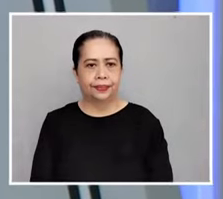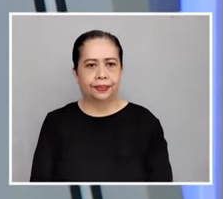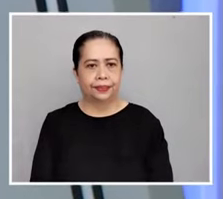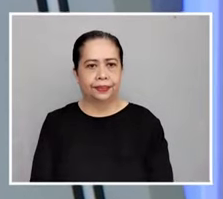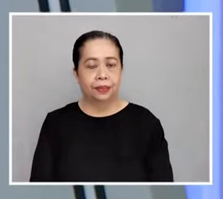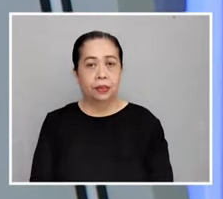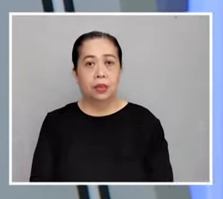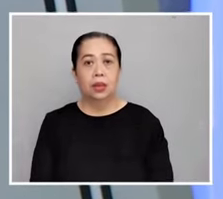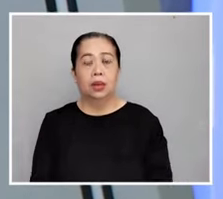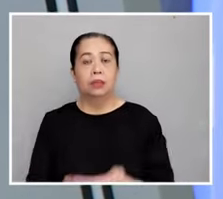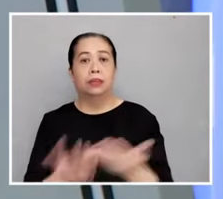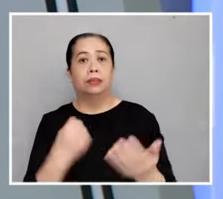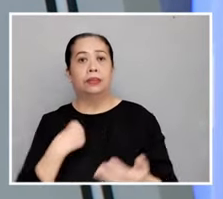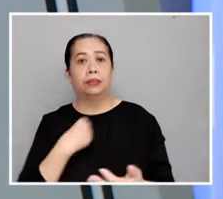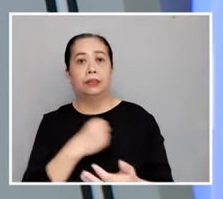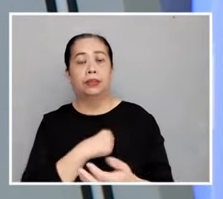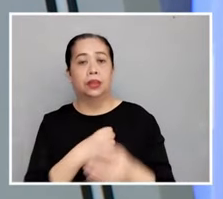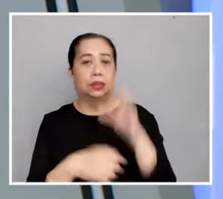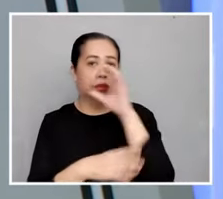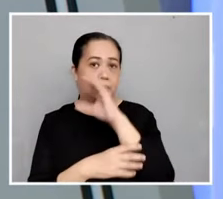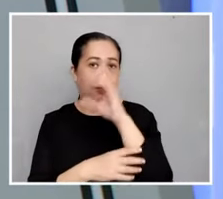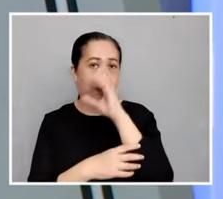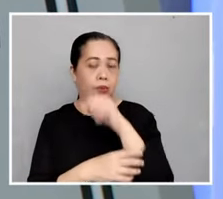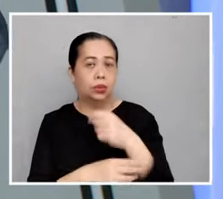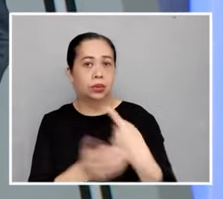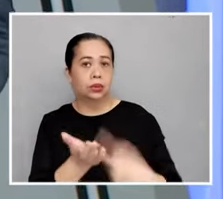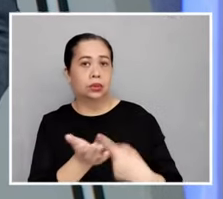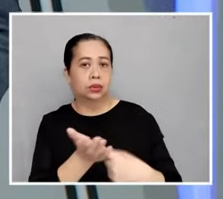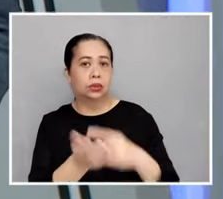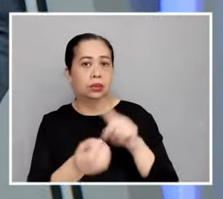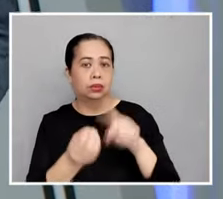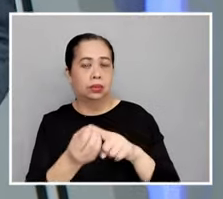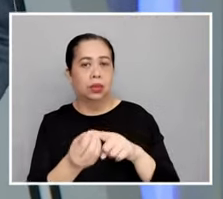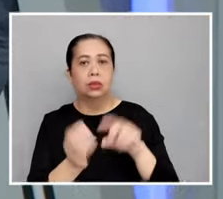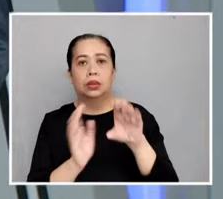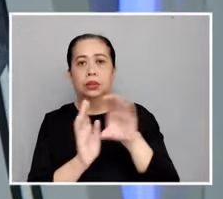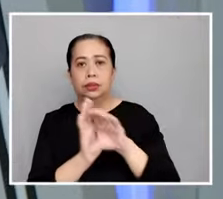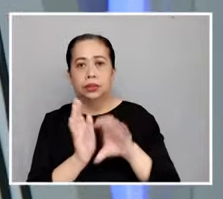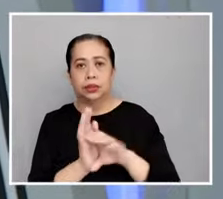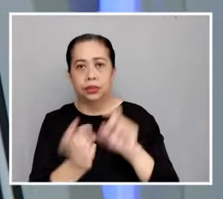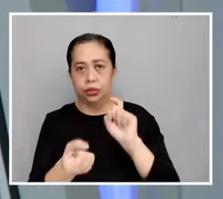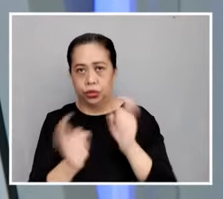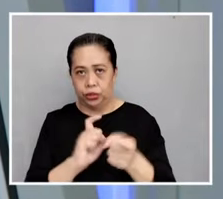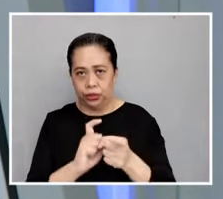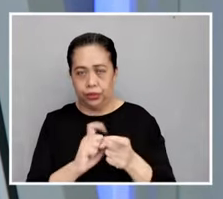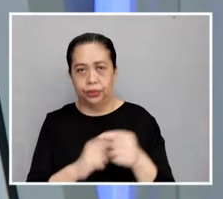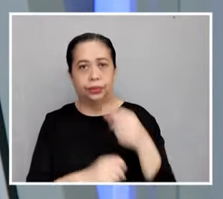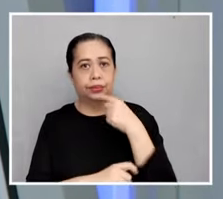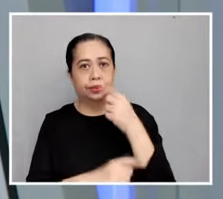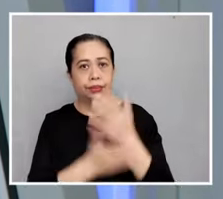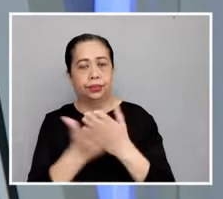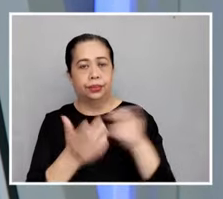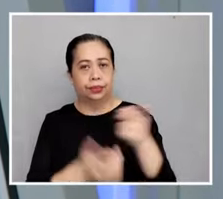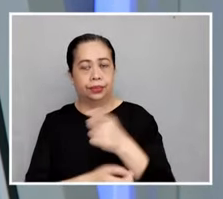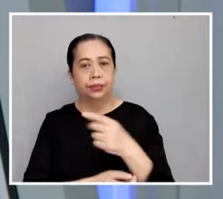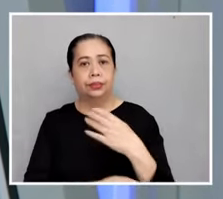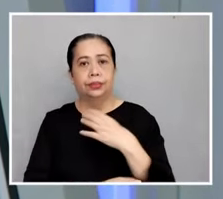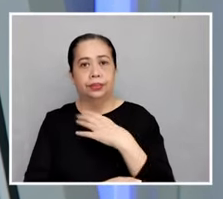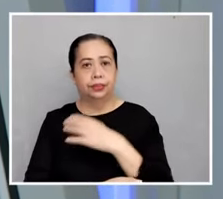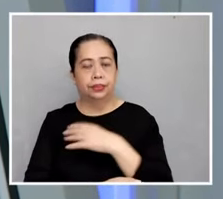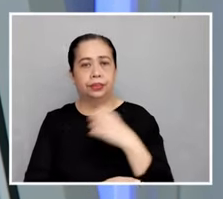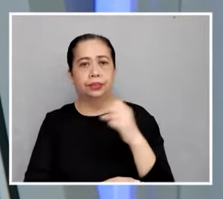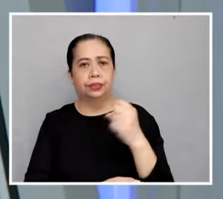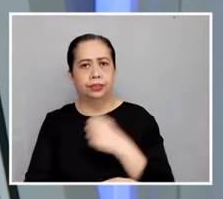Dinala ng Senado sa Cebu ang usapin tungkol sa charter change. Ayon po naman sa ilang mambabatas at